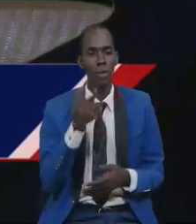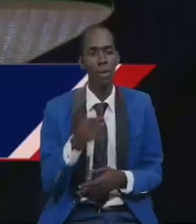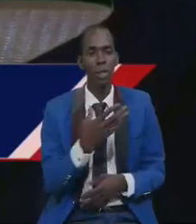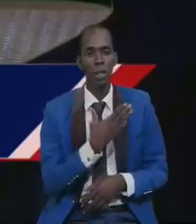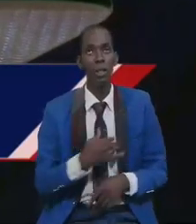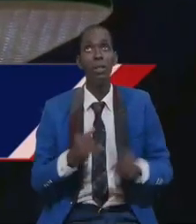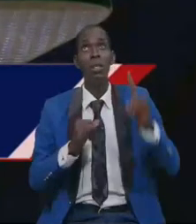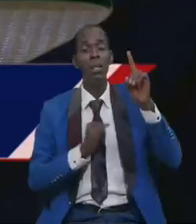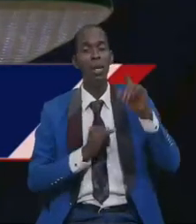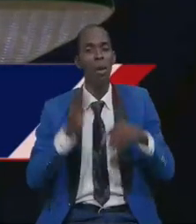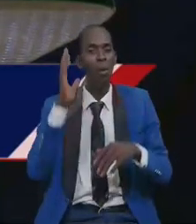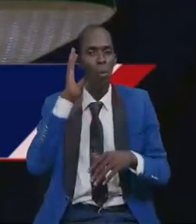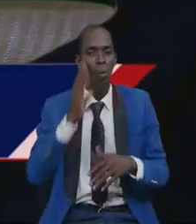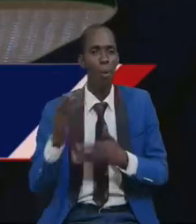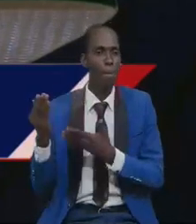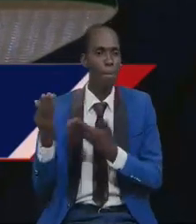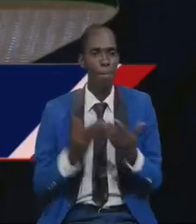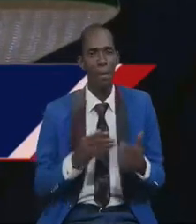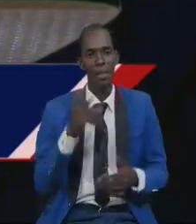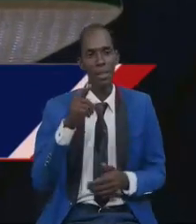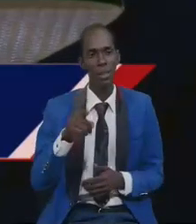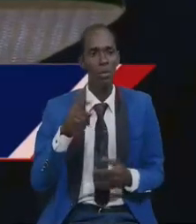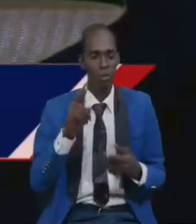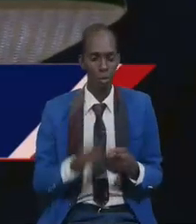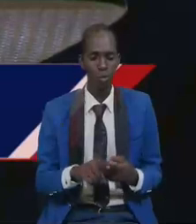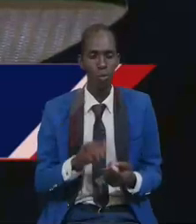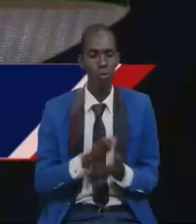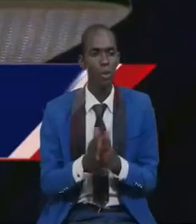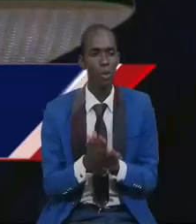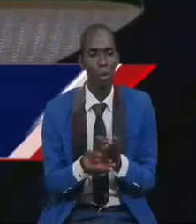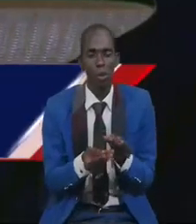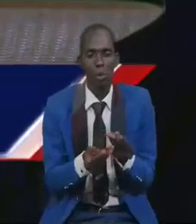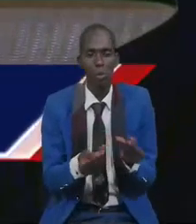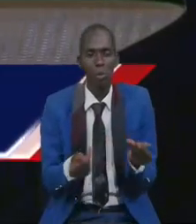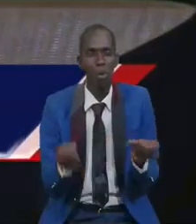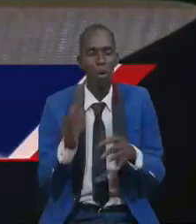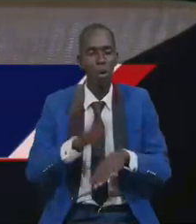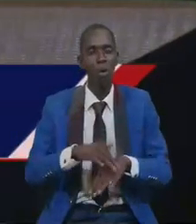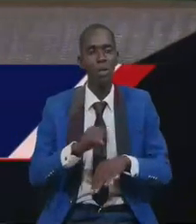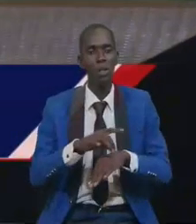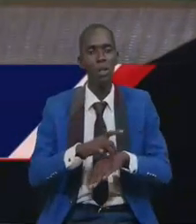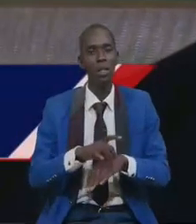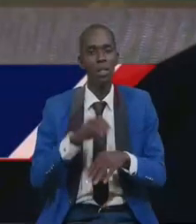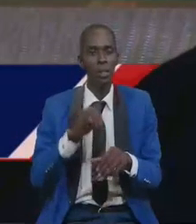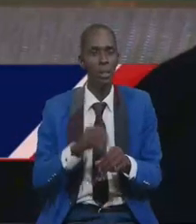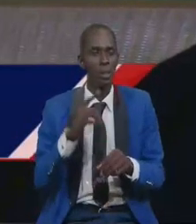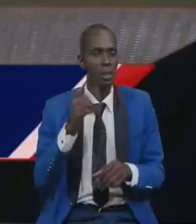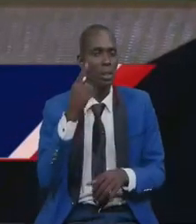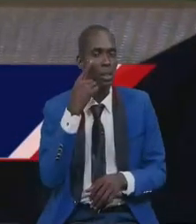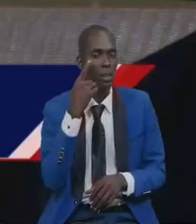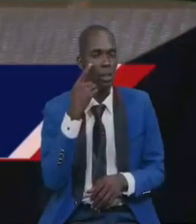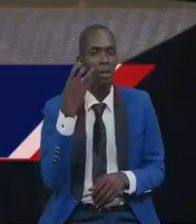réduis en cendres sur la terre aux yeux de tous